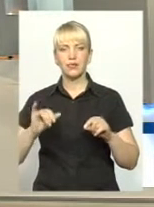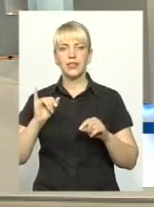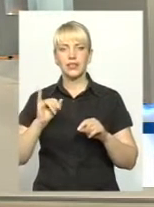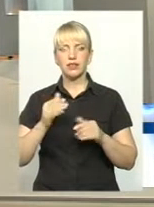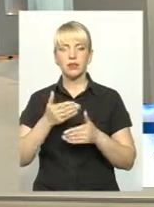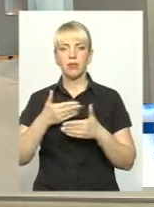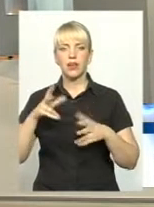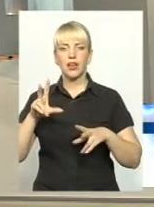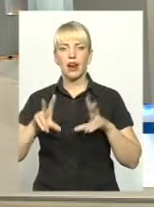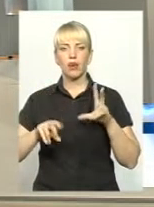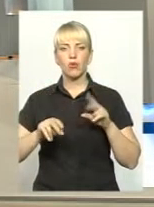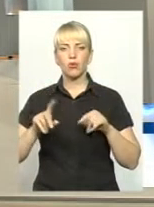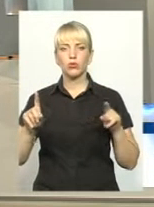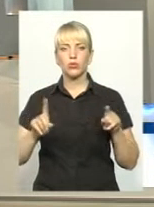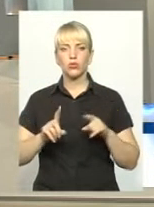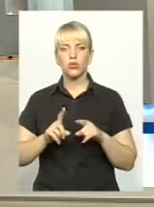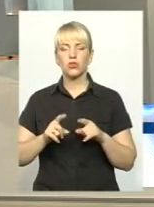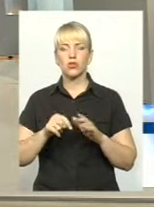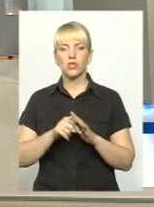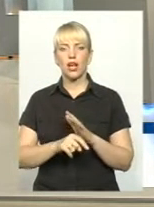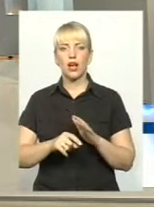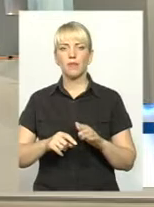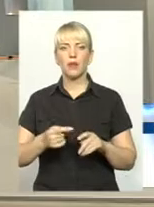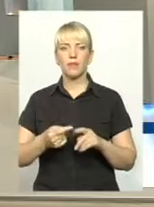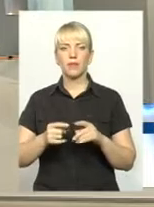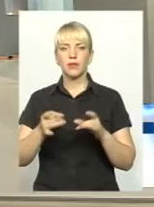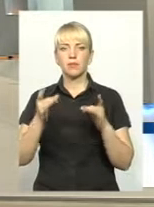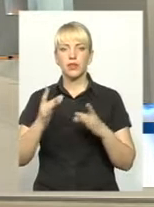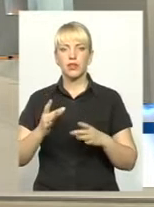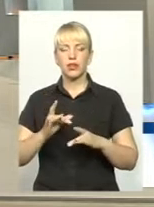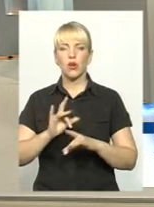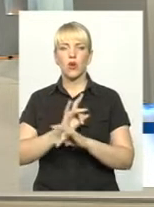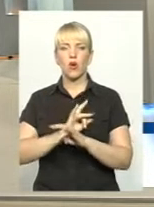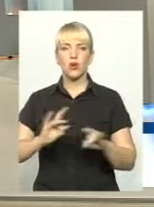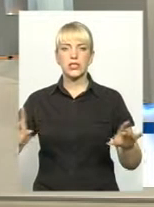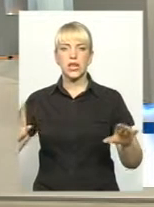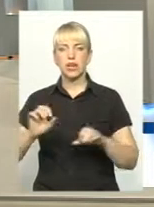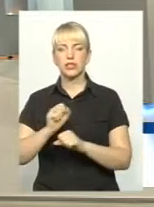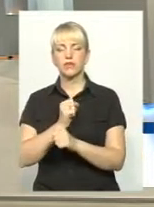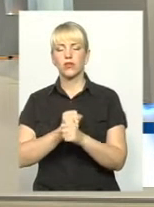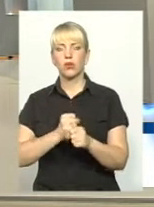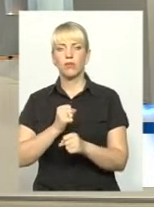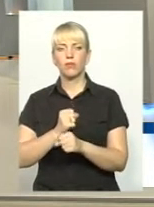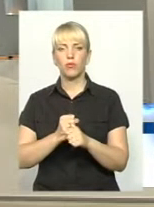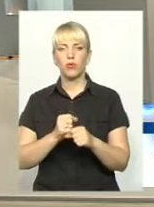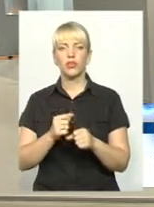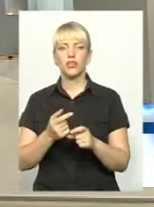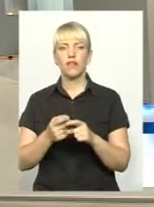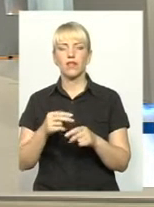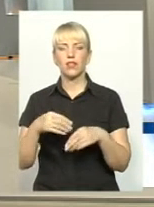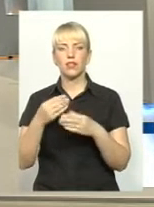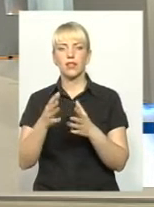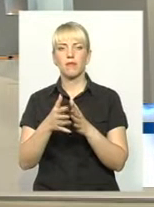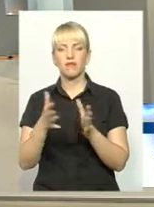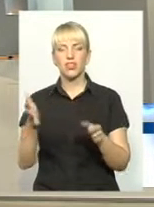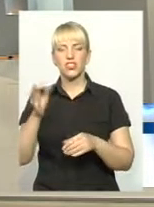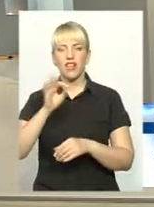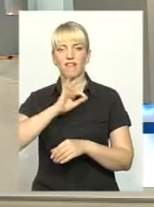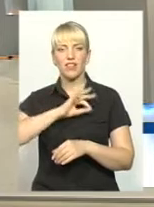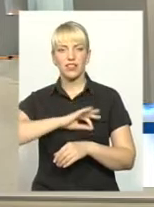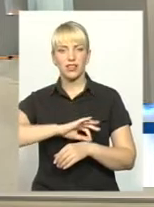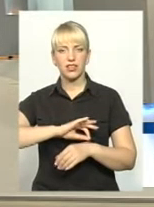ми рахуємо, що саме така превентивна діяльність, роз'яснена робота, вона має давати більш ефективний результат, ніж такі